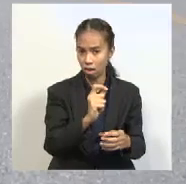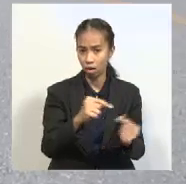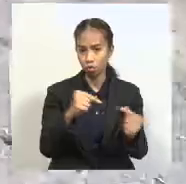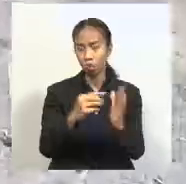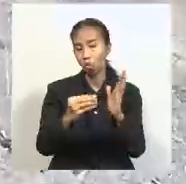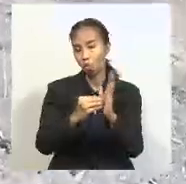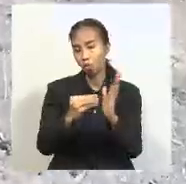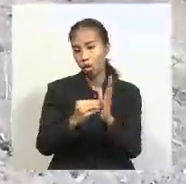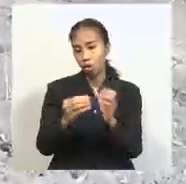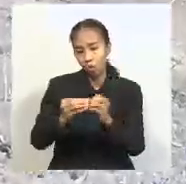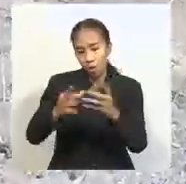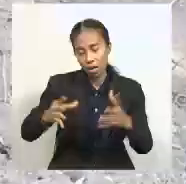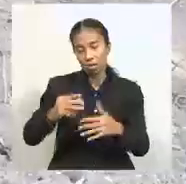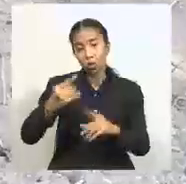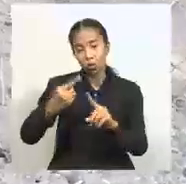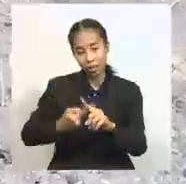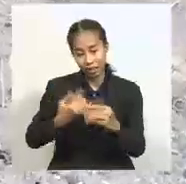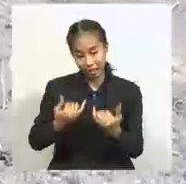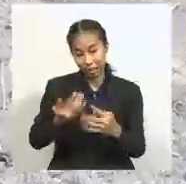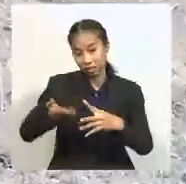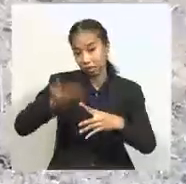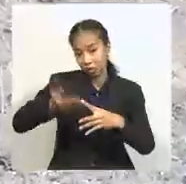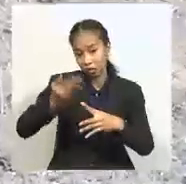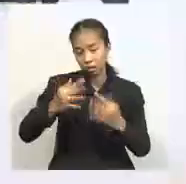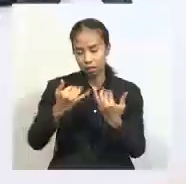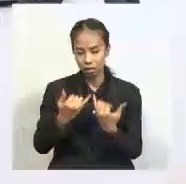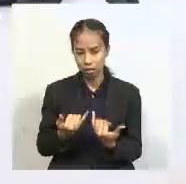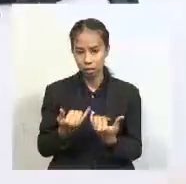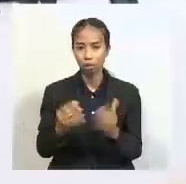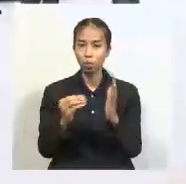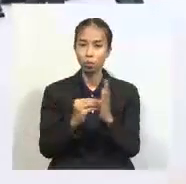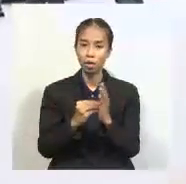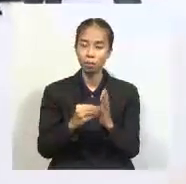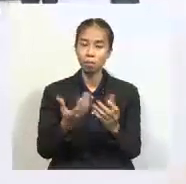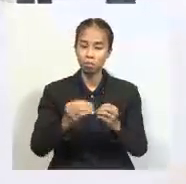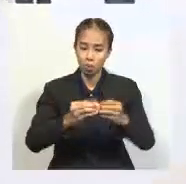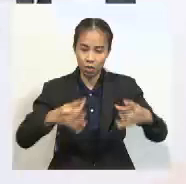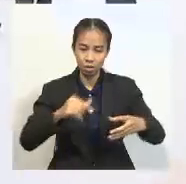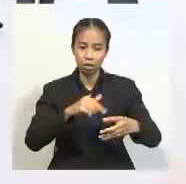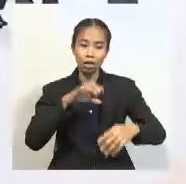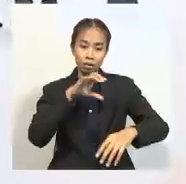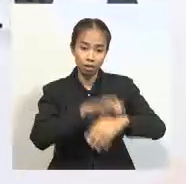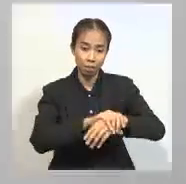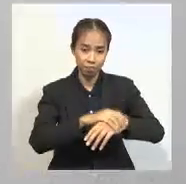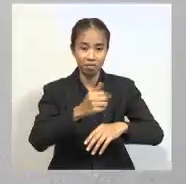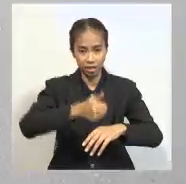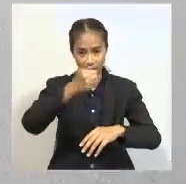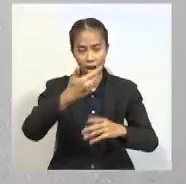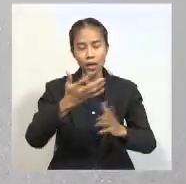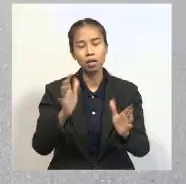ในกรุงเทพมหานครเมื่อต้นเดือนที่ผ่านมาซึ่งขณะนี้ค่ะเหตุระเบิดในกรุงเทพเนี่ยสามารถจับกุมผู้กระทำความผิด